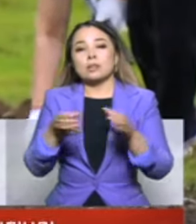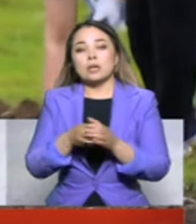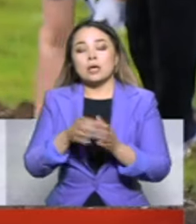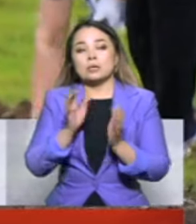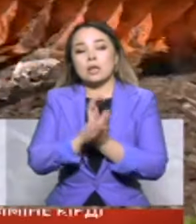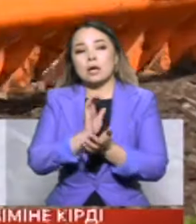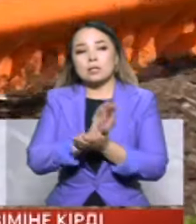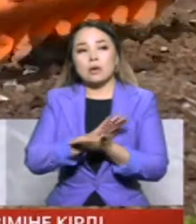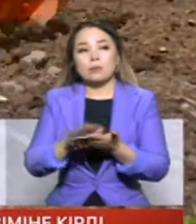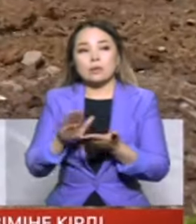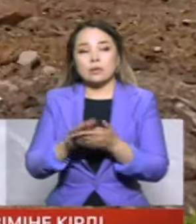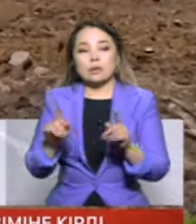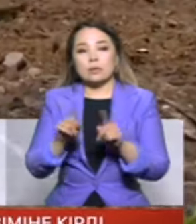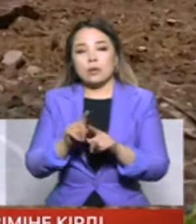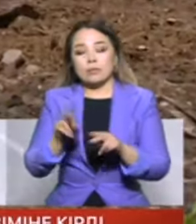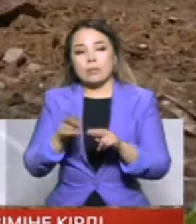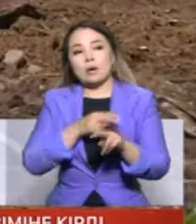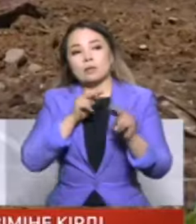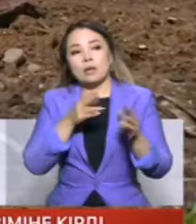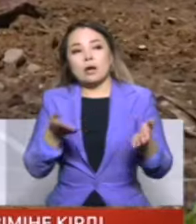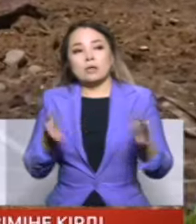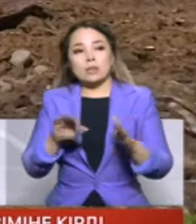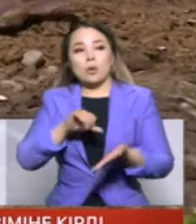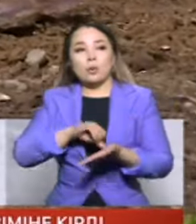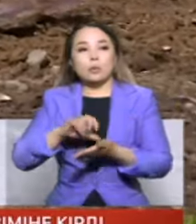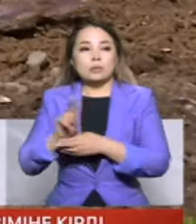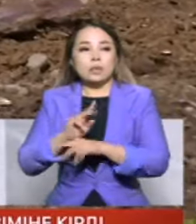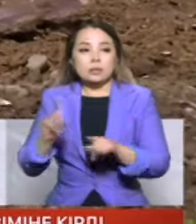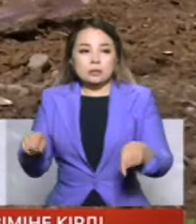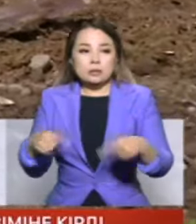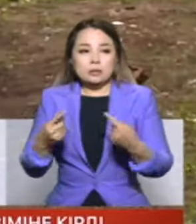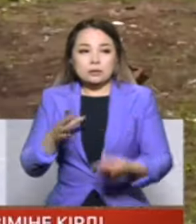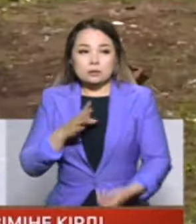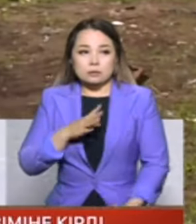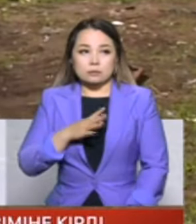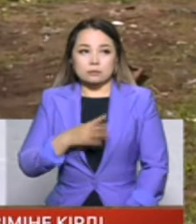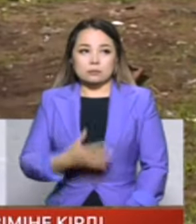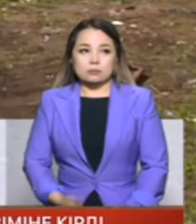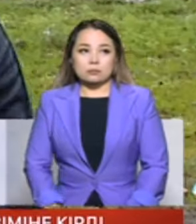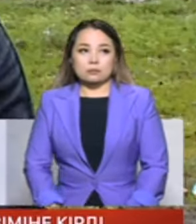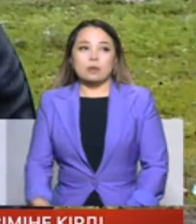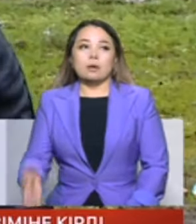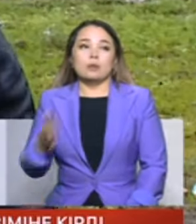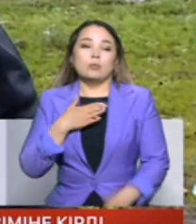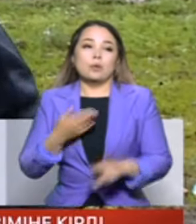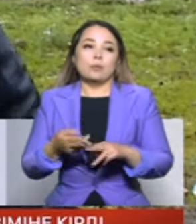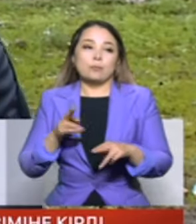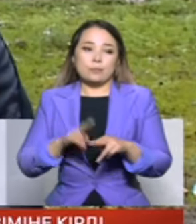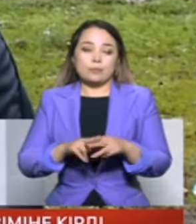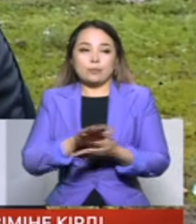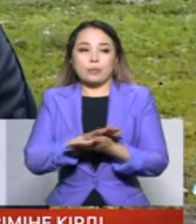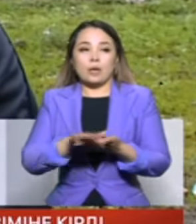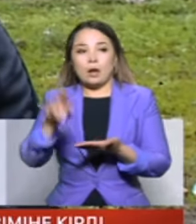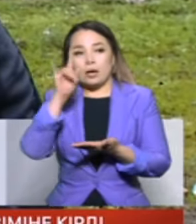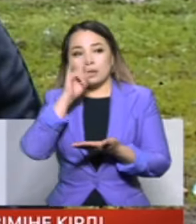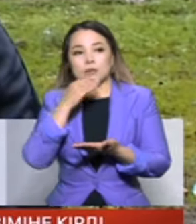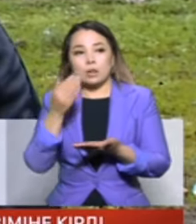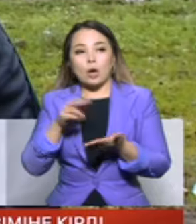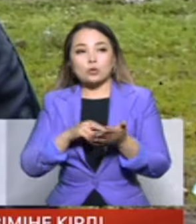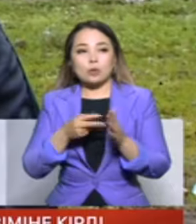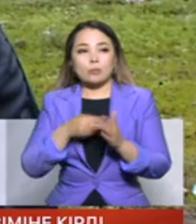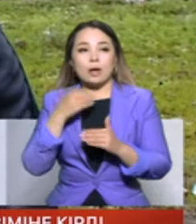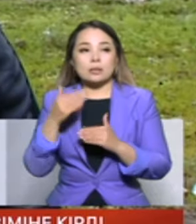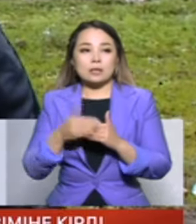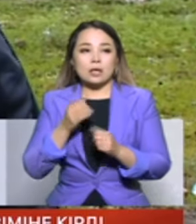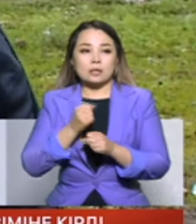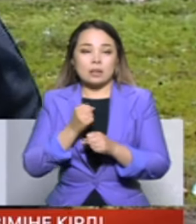қоқыс алаңына айналған қараусыз учаскені ретке келтірді. Біз осы «Таза Қазақстан» жобасының